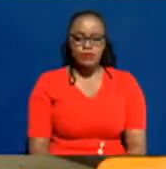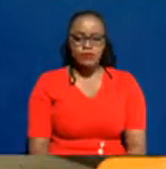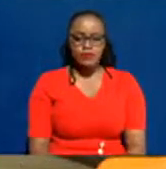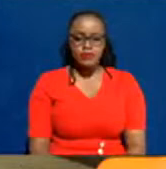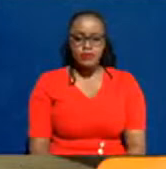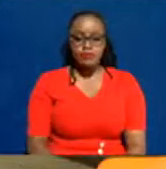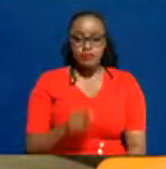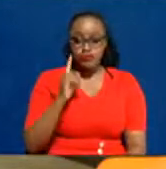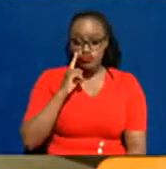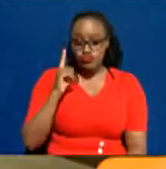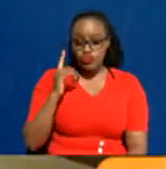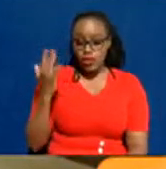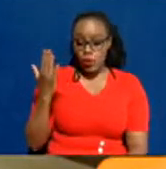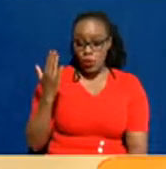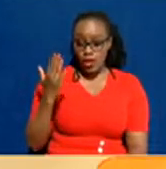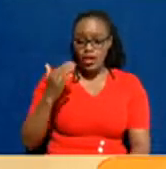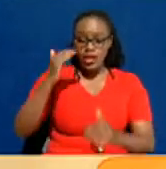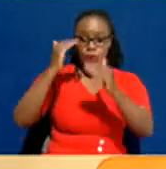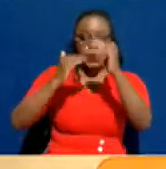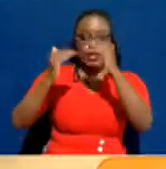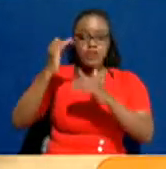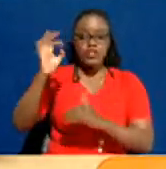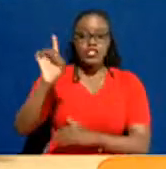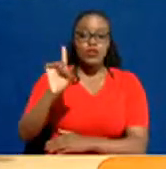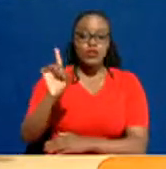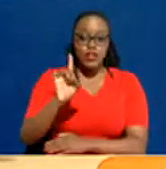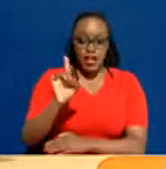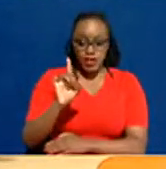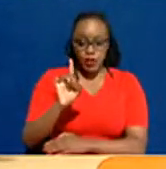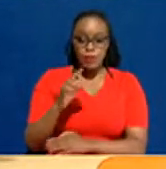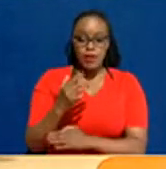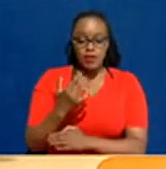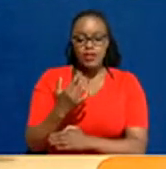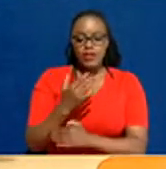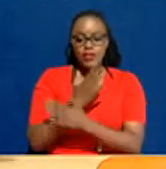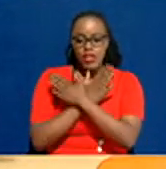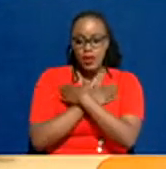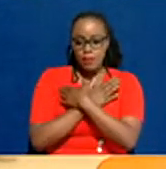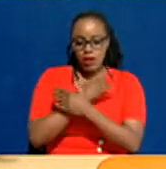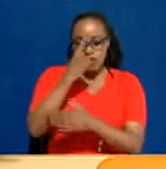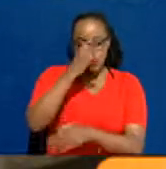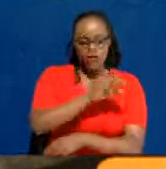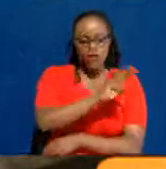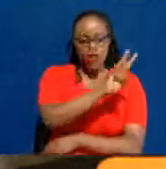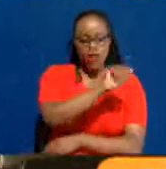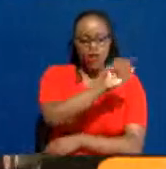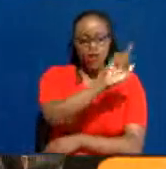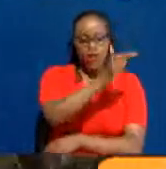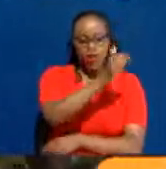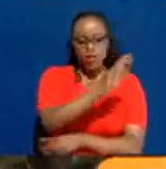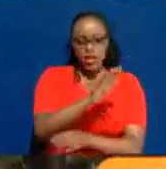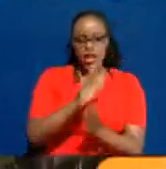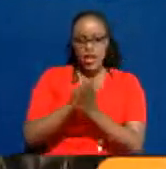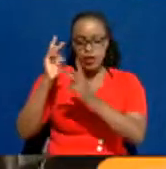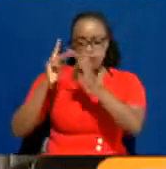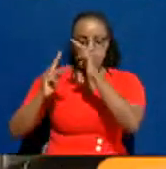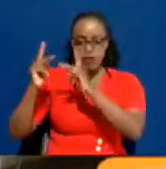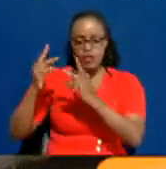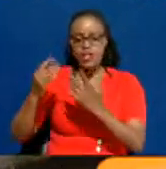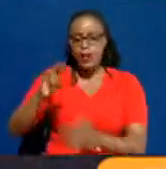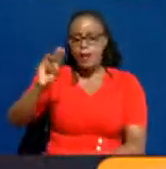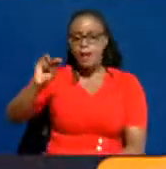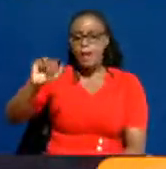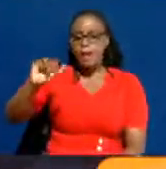Ni hapa katika chuo kikuu cha Nairobi ambapo urafiki wa Profesa Walter Mwanda na ule wa Profesa